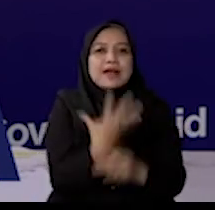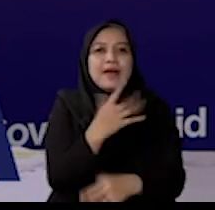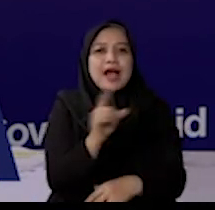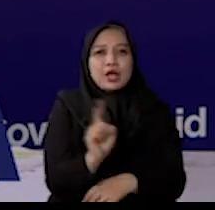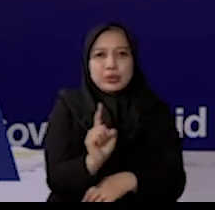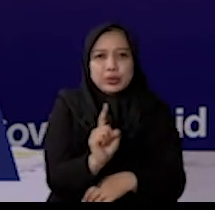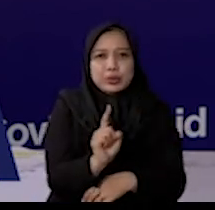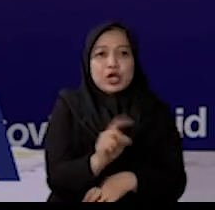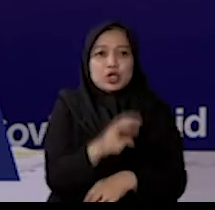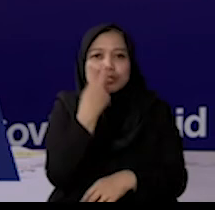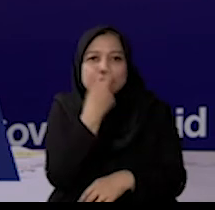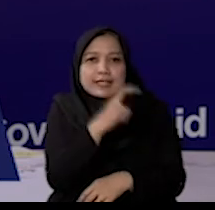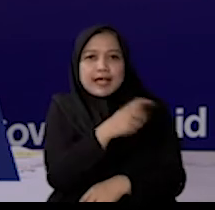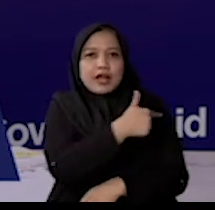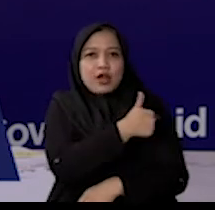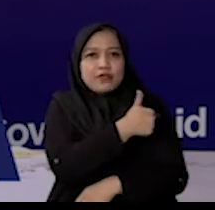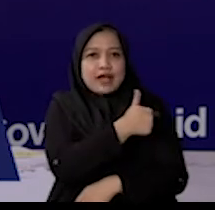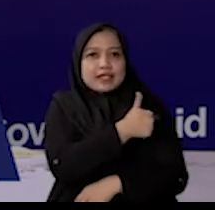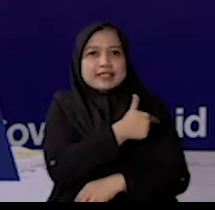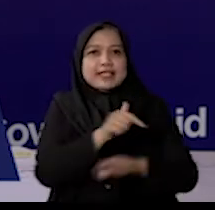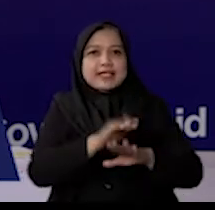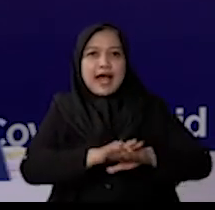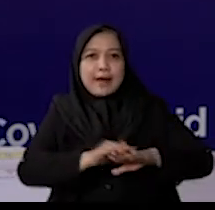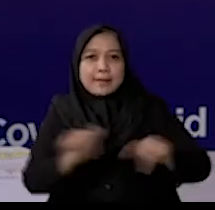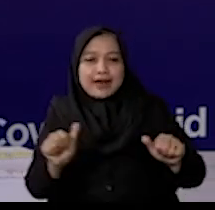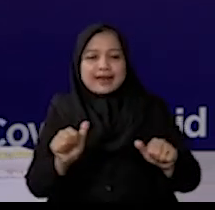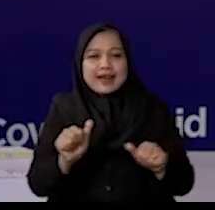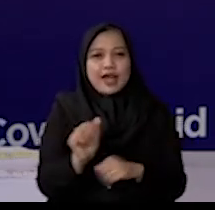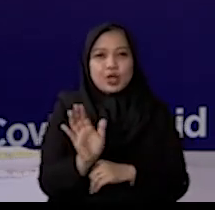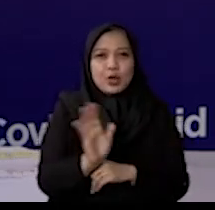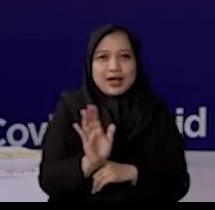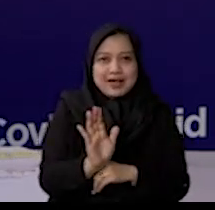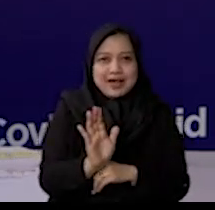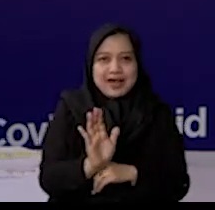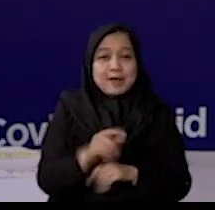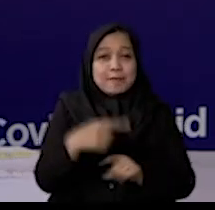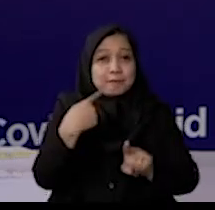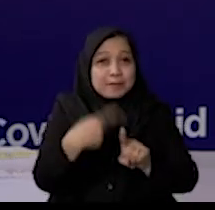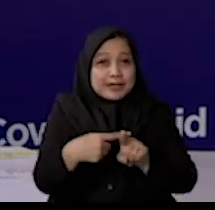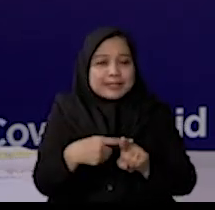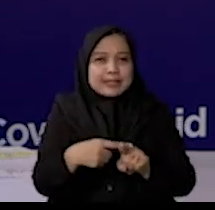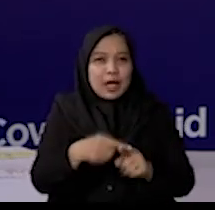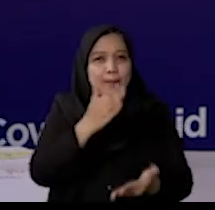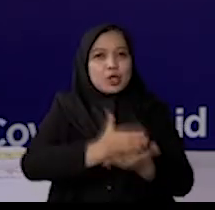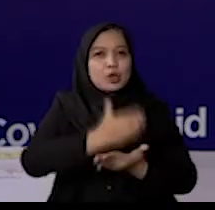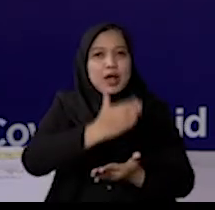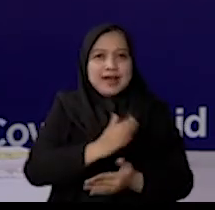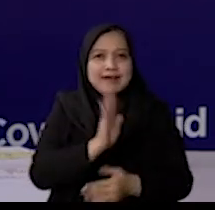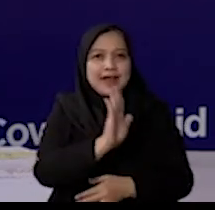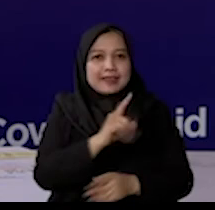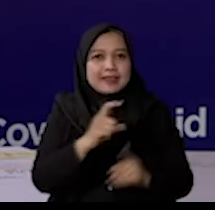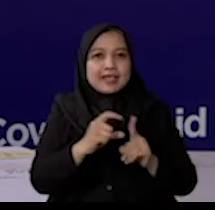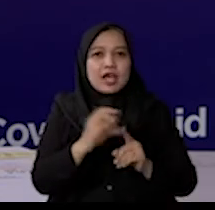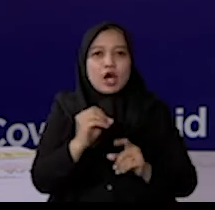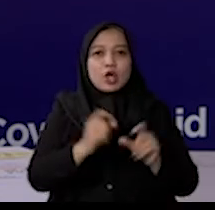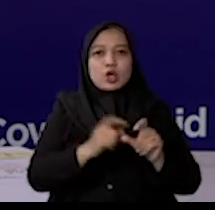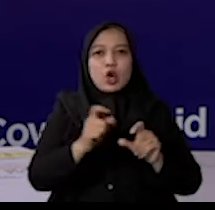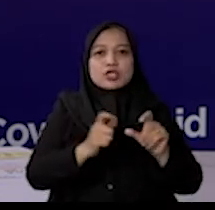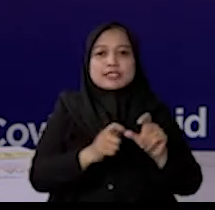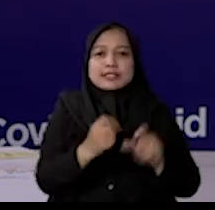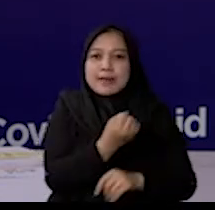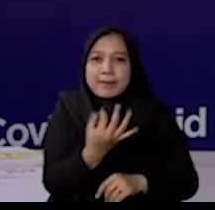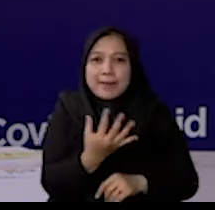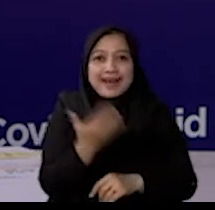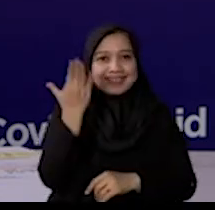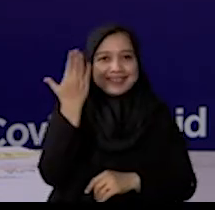untuk memastikan keamanan penggunaan pada manusia dan rentang dosis aman yang dapat digunakan seperti yang tadi sudah